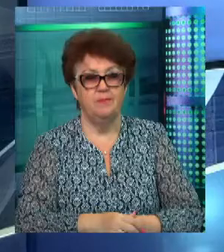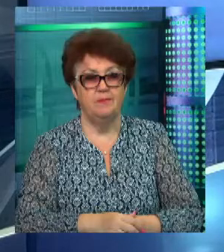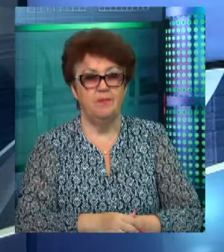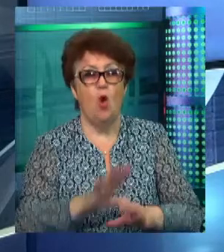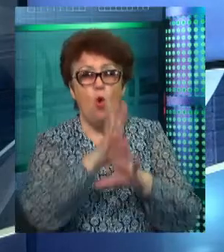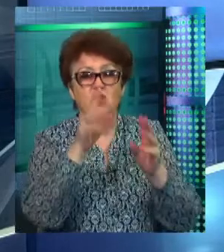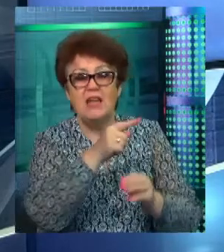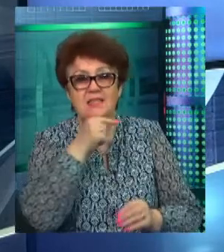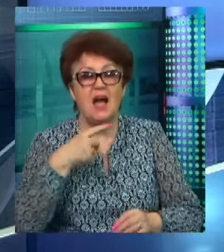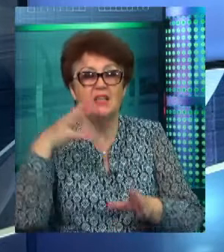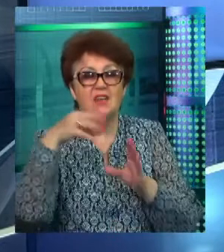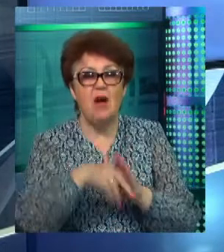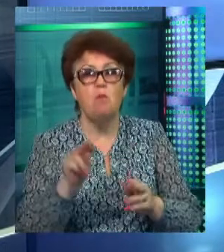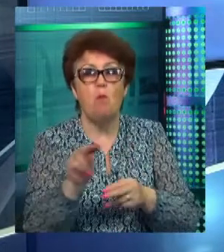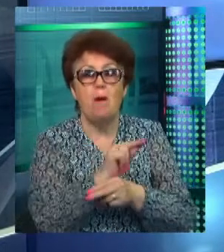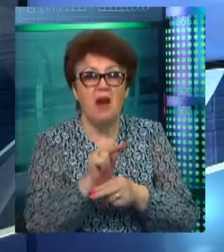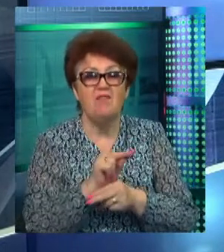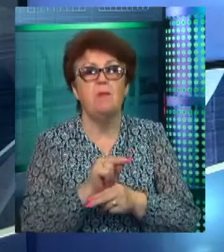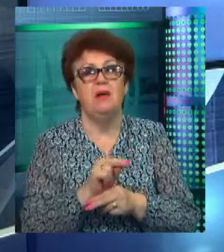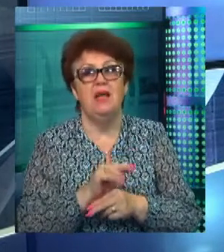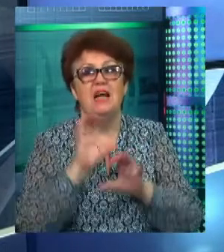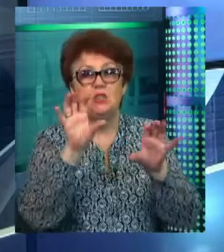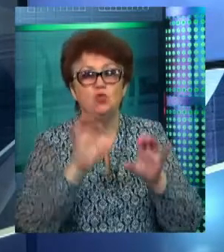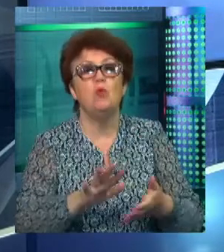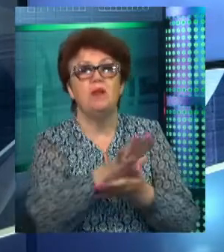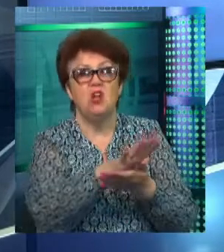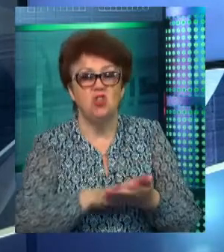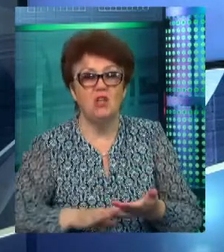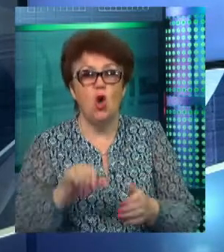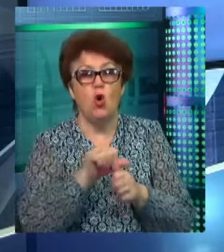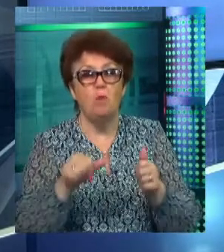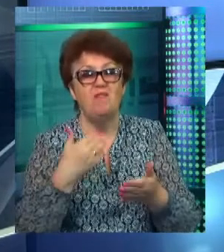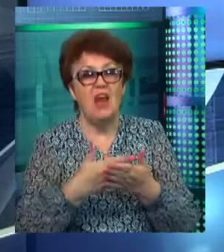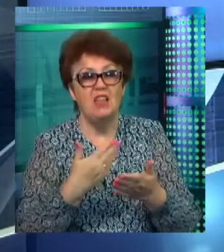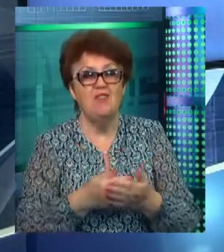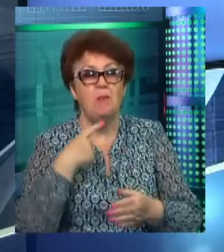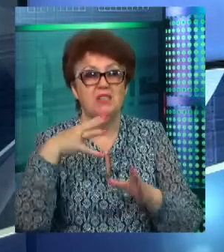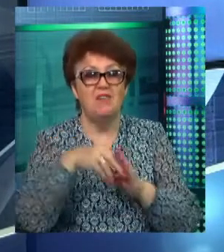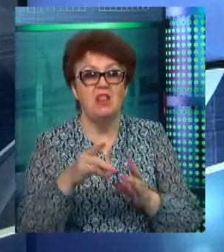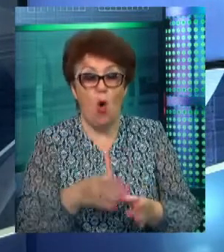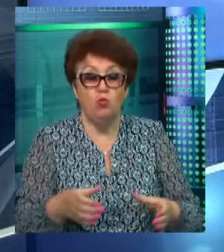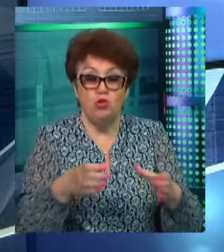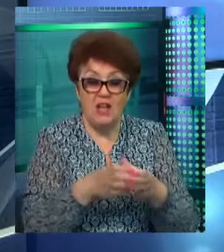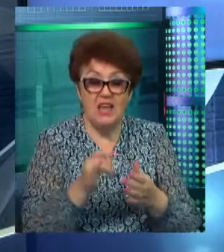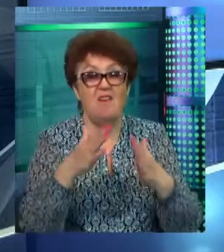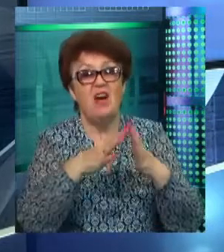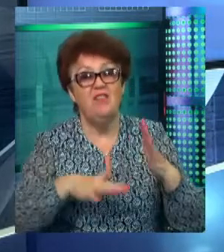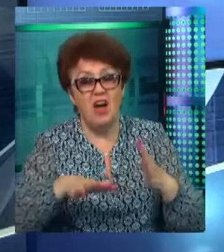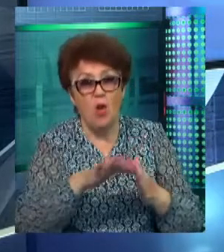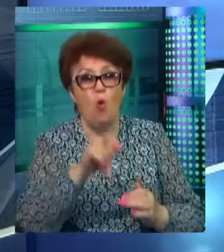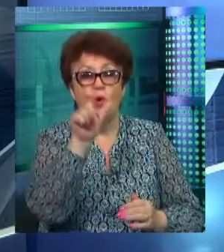общероссийское голосование по поправкам конституцию продолжается кроме вариантов проголосовать на участке и во дворе у